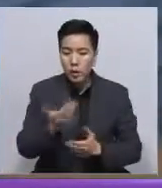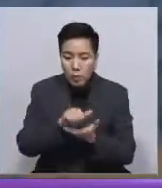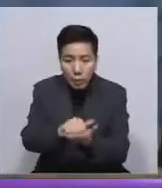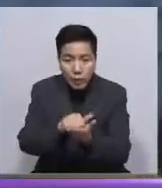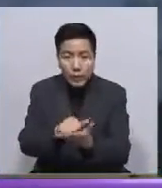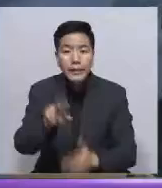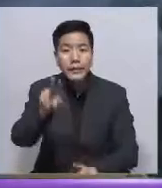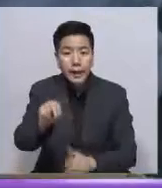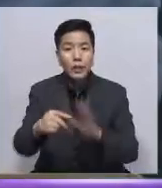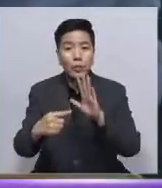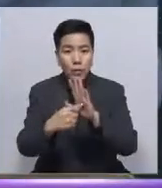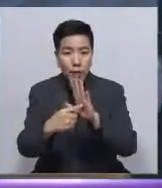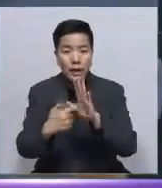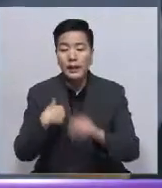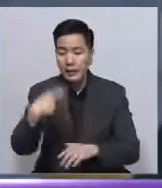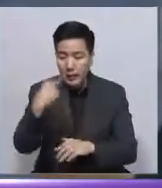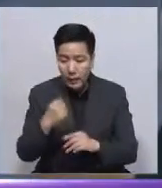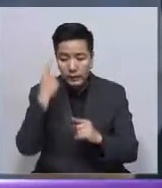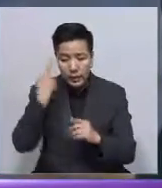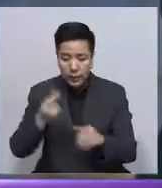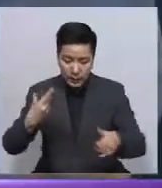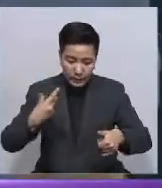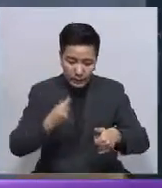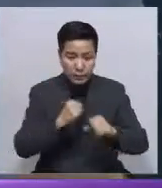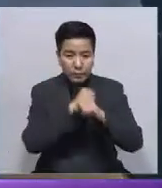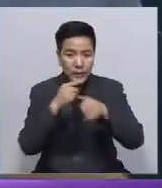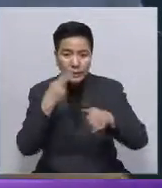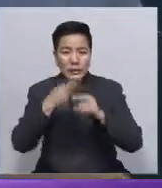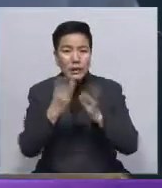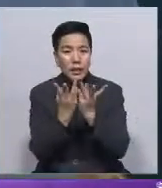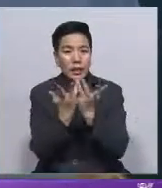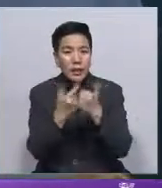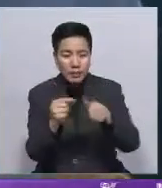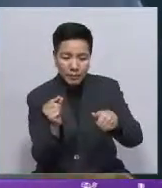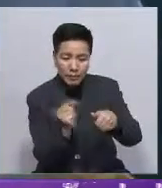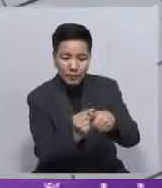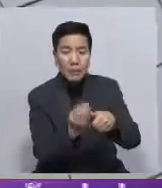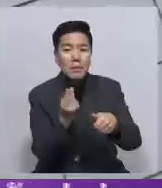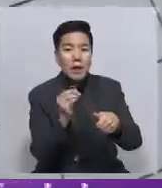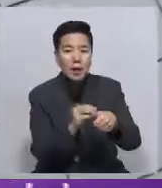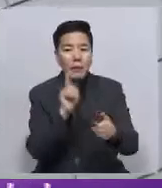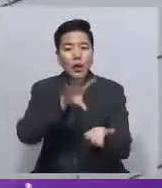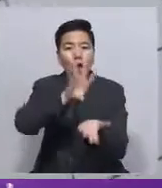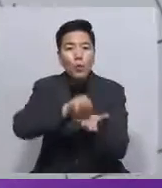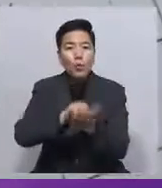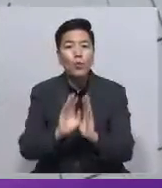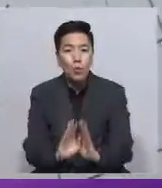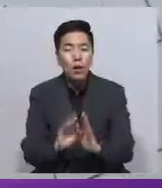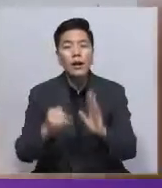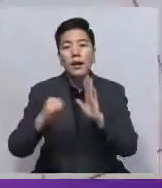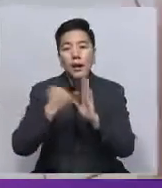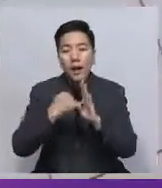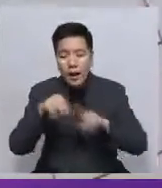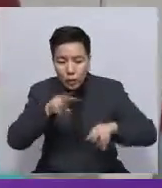พร้อมทั้งนัดเวลาและบริการฉีดไมโครชิปเพื่อเป็นการระบุจำนวนพร้อมทั้งทำข้อมูลสัตว์เลี้ยงเพื่อที่จะ